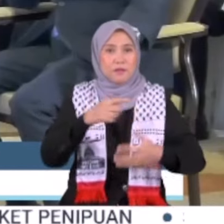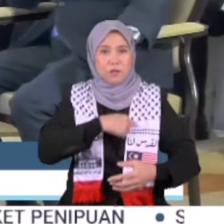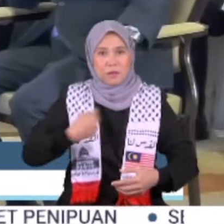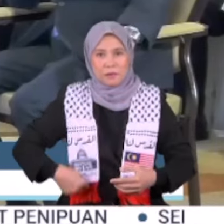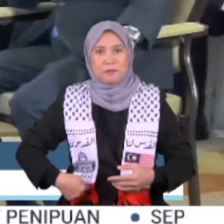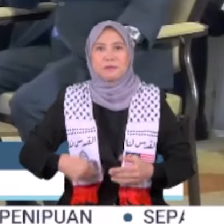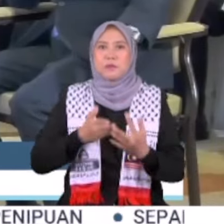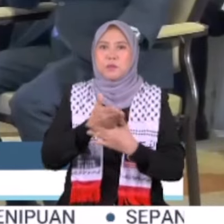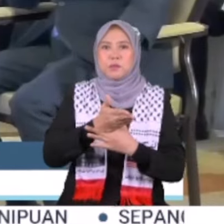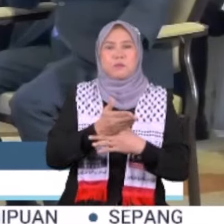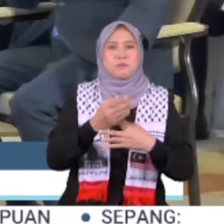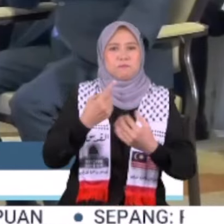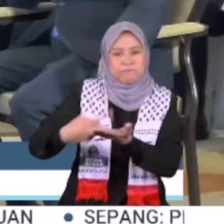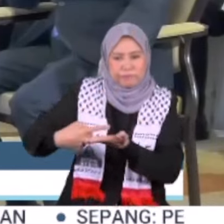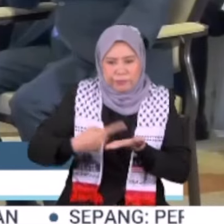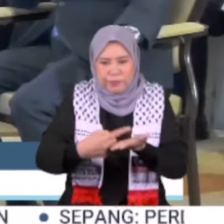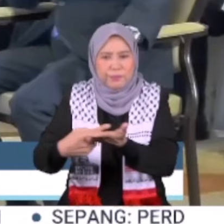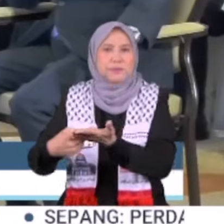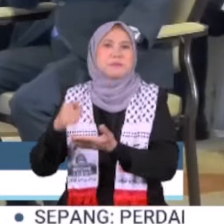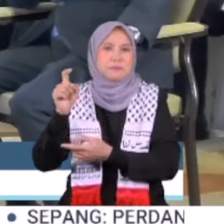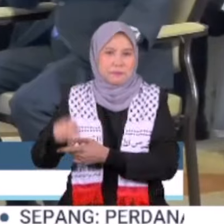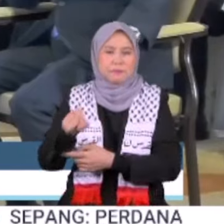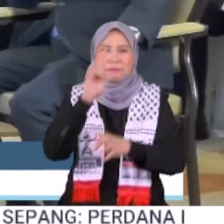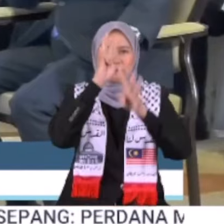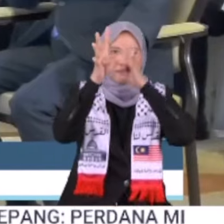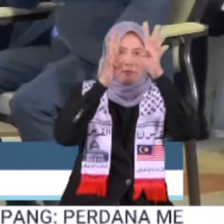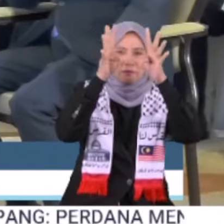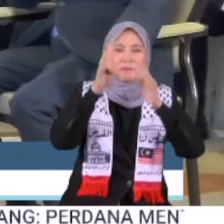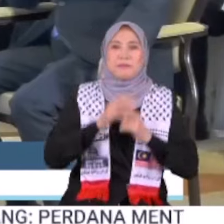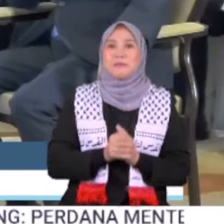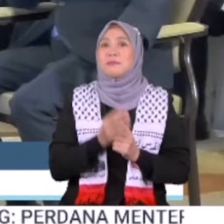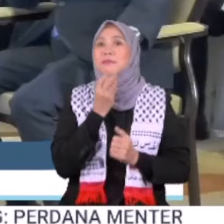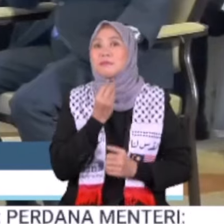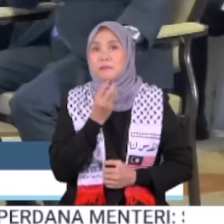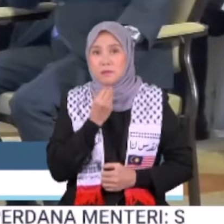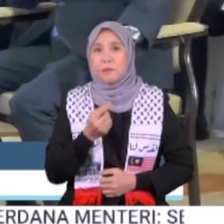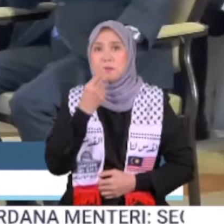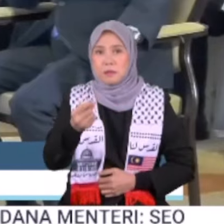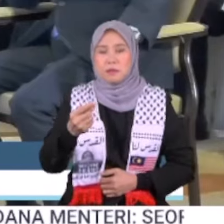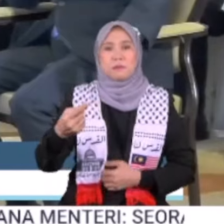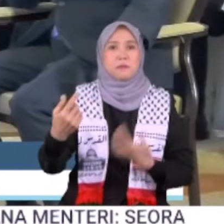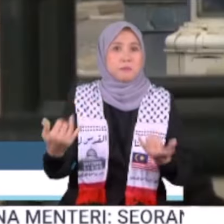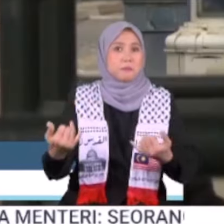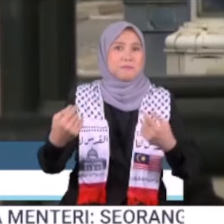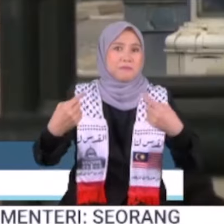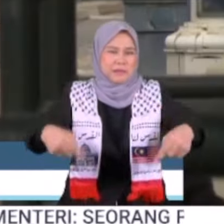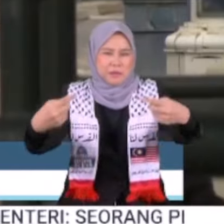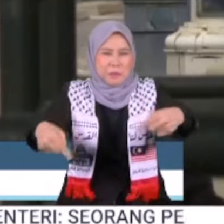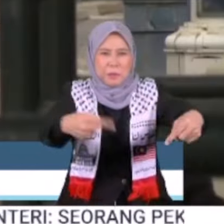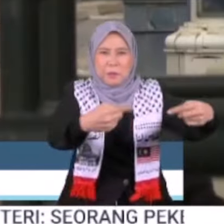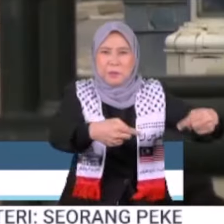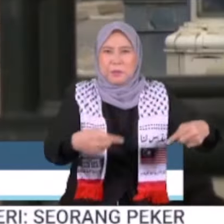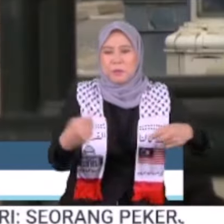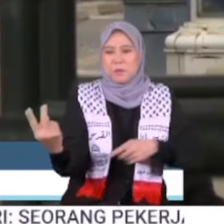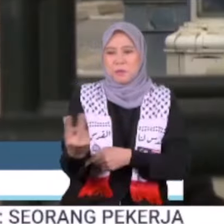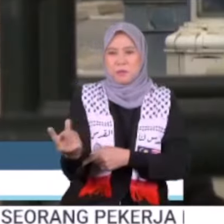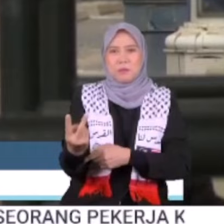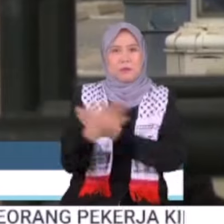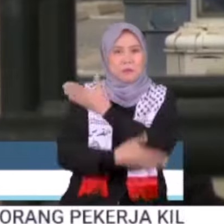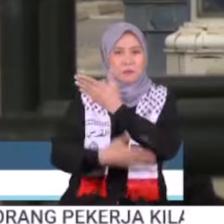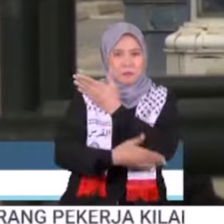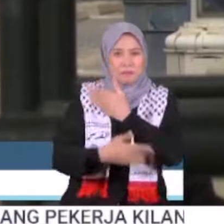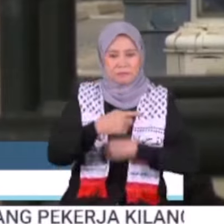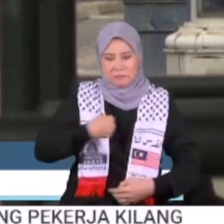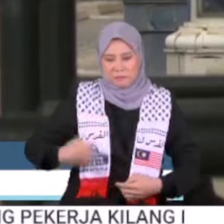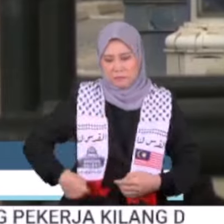Cina melalui diplomasi yang kreatif Datuk Seri Anwar berkata ketika persaingan strategik semakin sengit antara kedua-dua negara